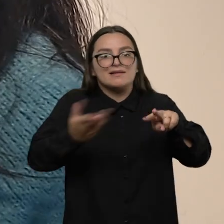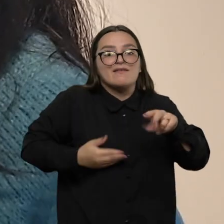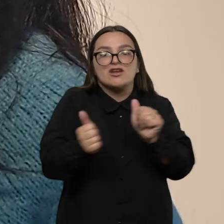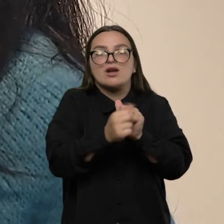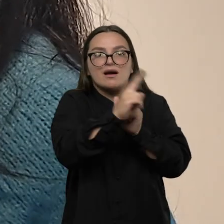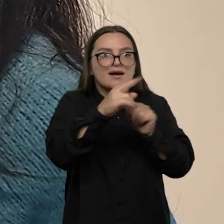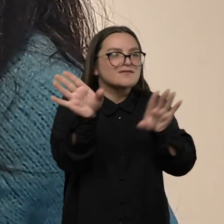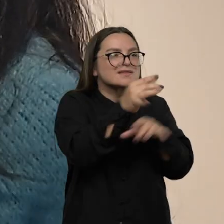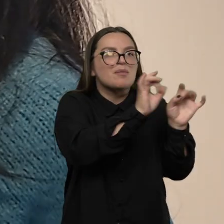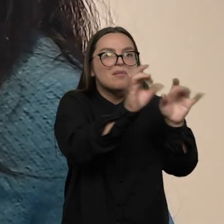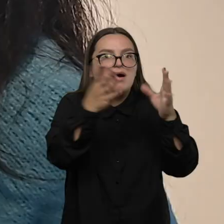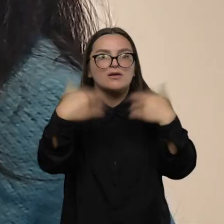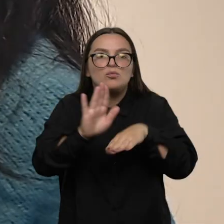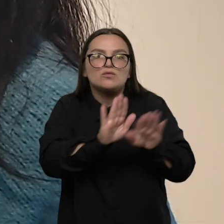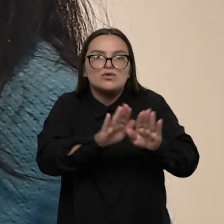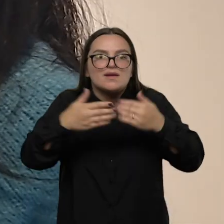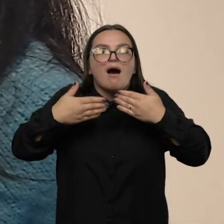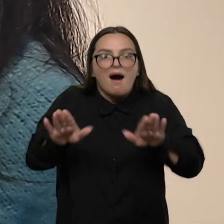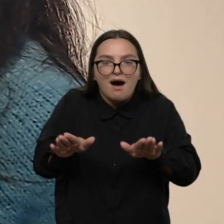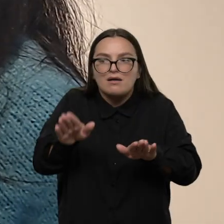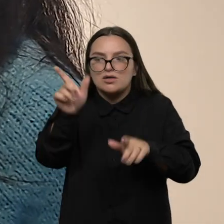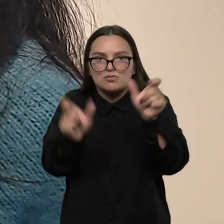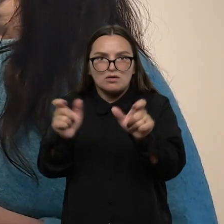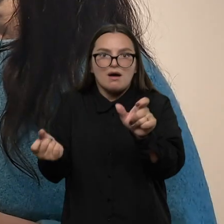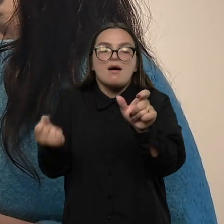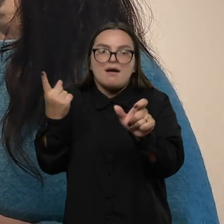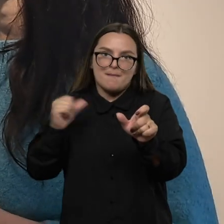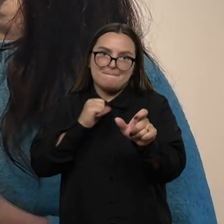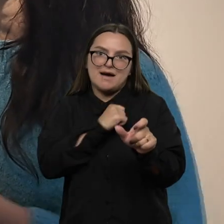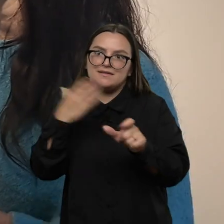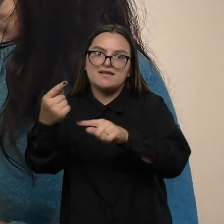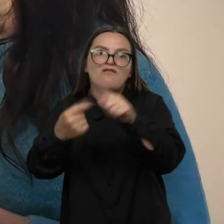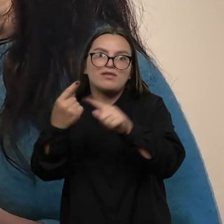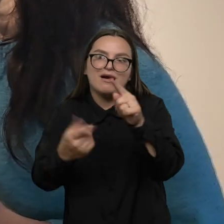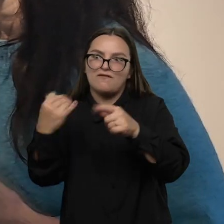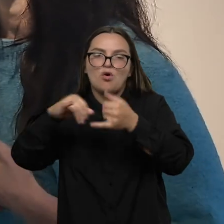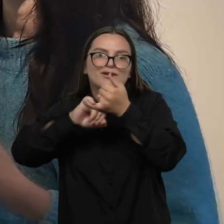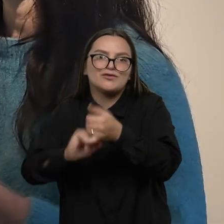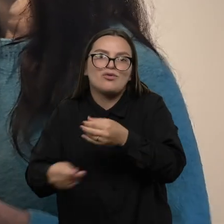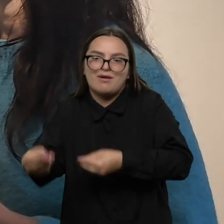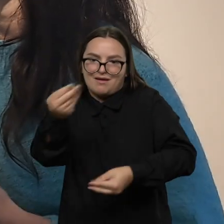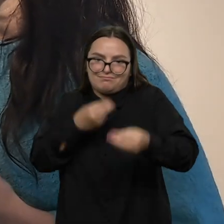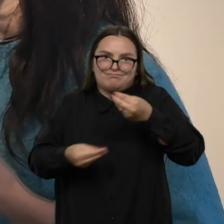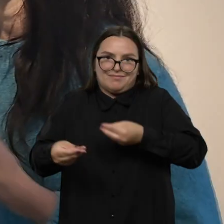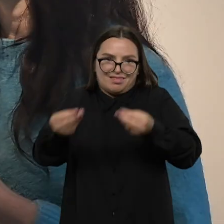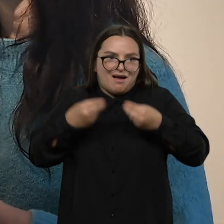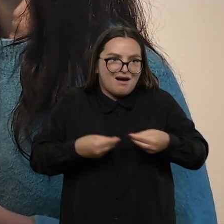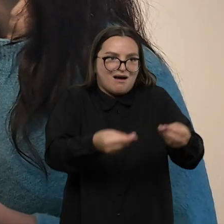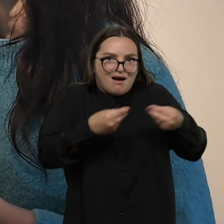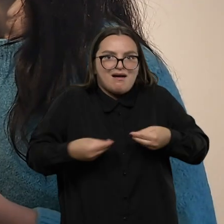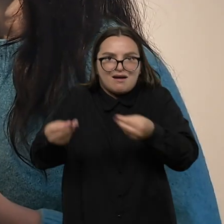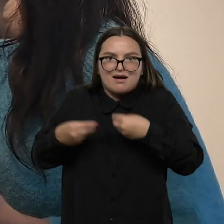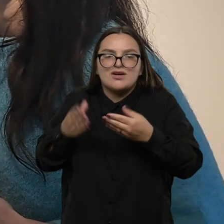vietiniam papasakojus, kad čia kuriamas muziejus, jie patys norėjo perduoti daiktus, savo istoriją perduoti,